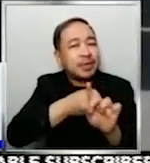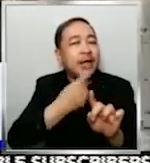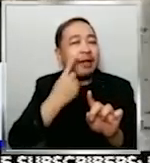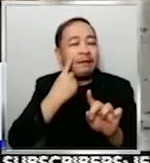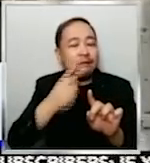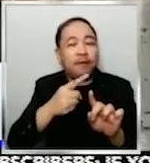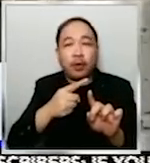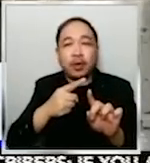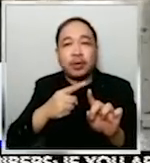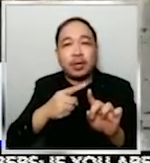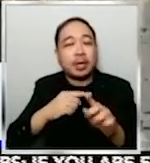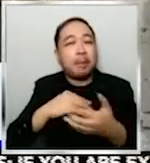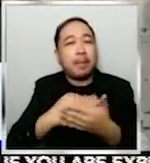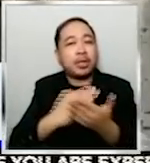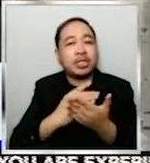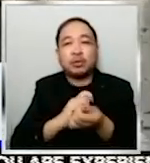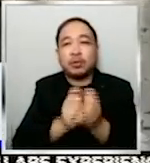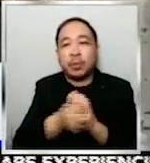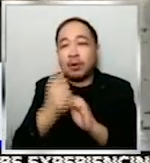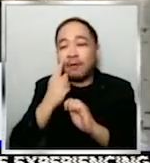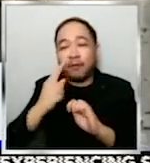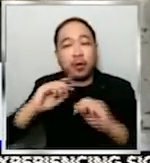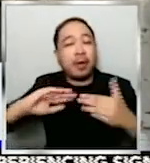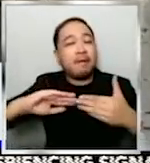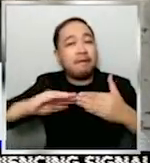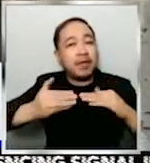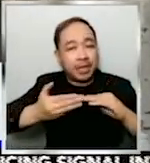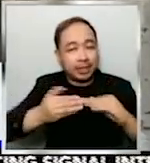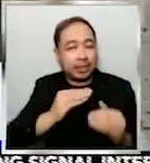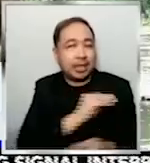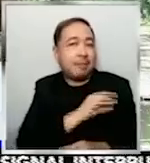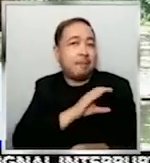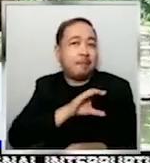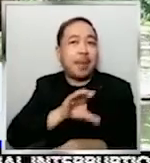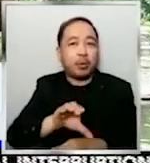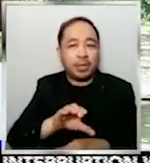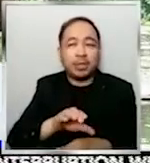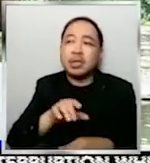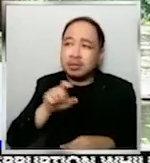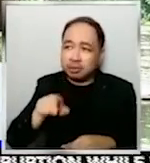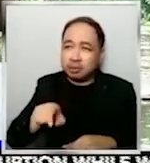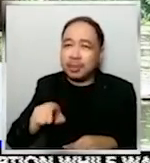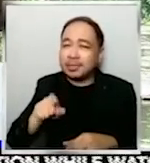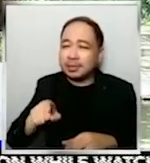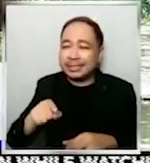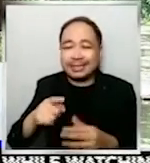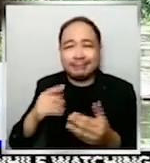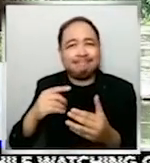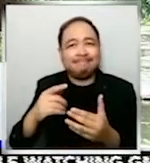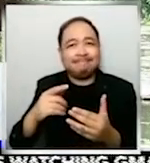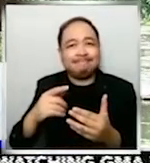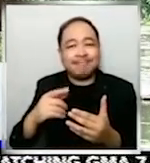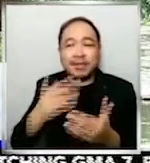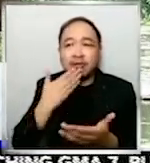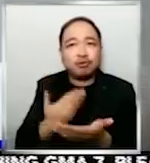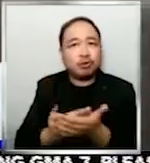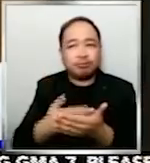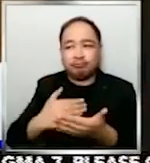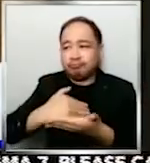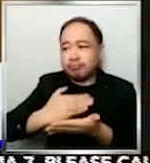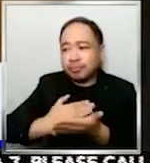program, sisiguruhin daw ni Lacson na magiging matalino ang paggastos at patas na may papamahagi ang national